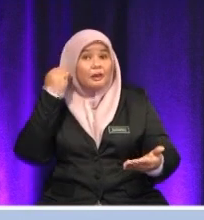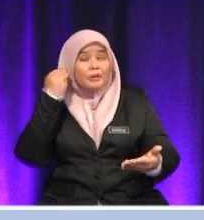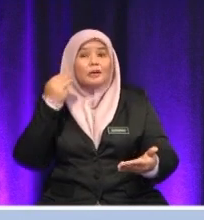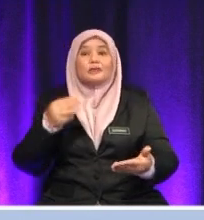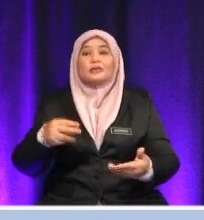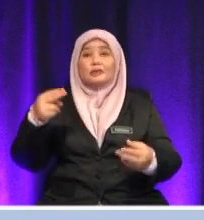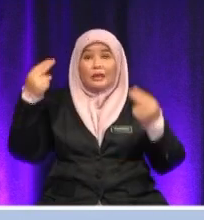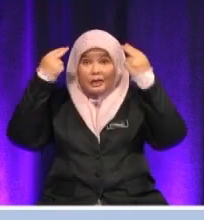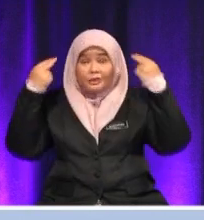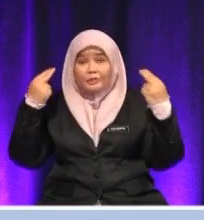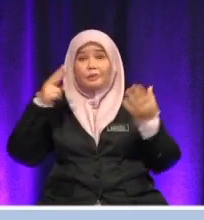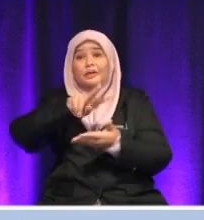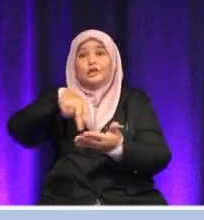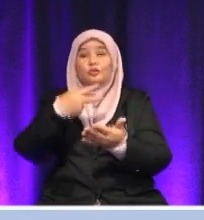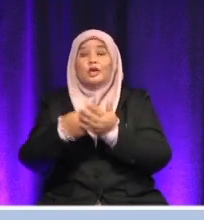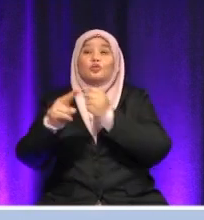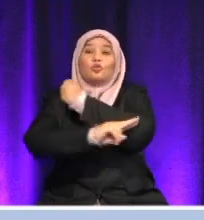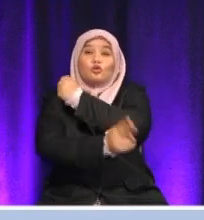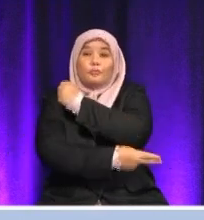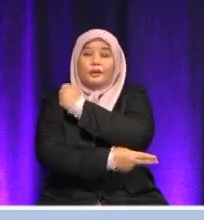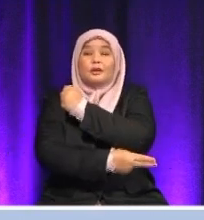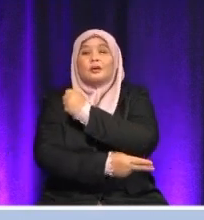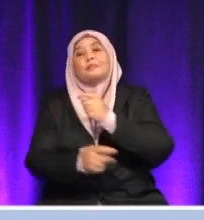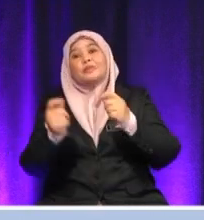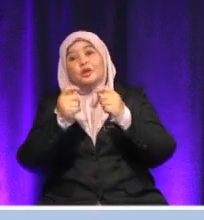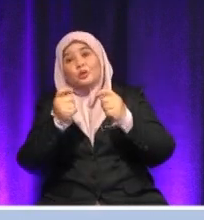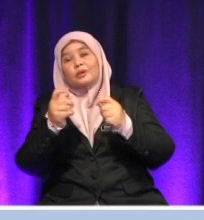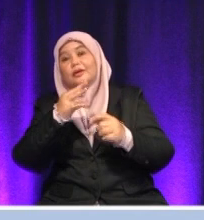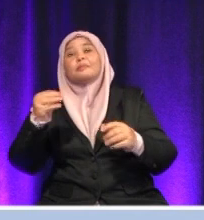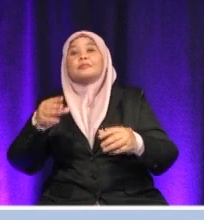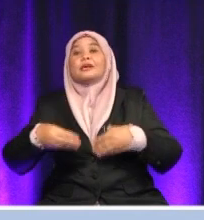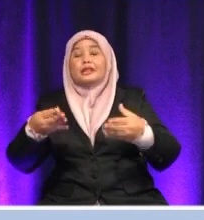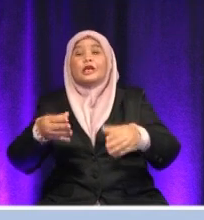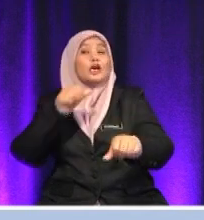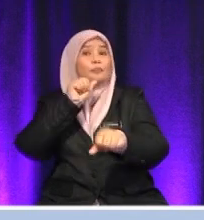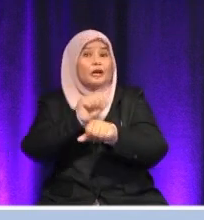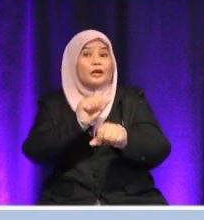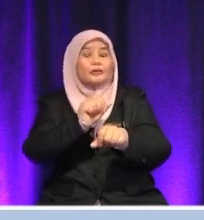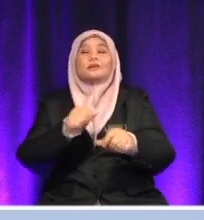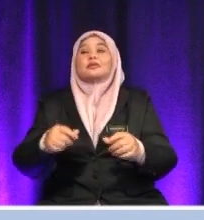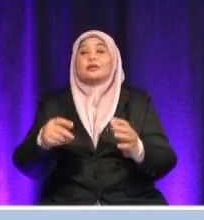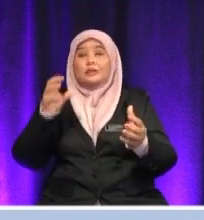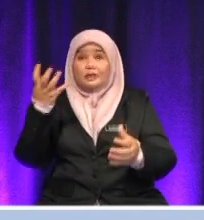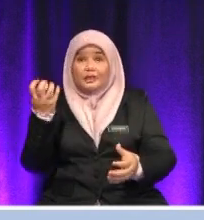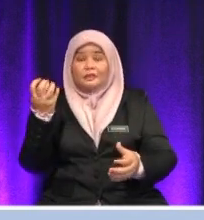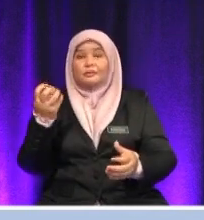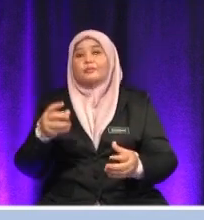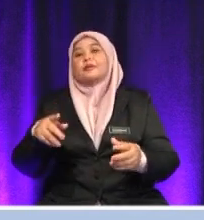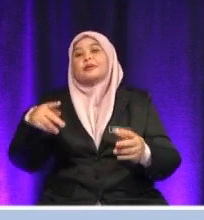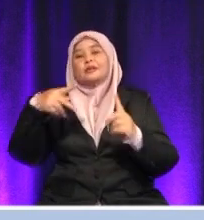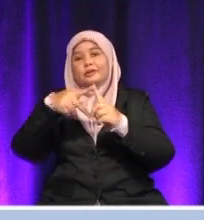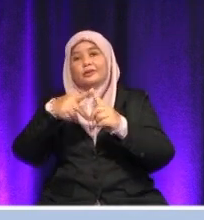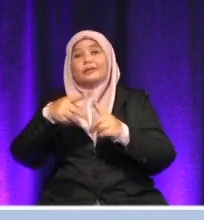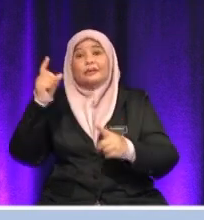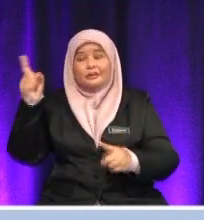hakim menjatuhkan hukuman, iaitu menegur dan memberikan amaran keras terhadap perlakuannya. Hakim tidak